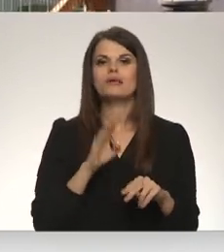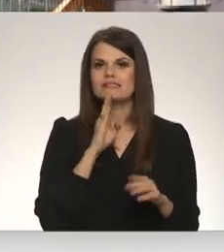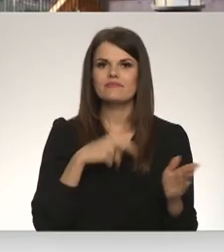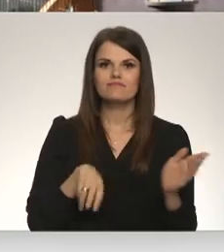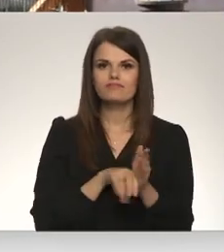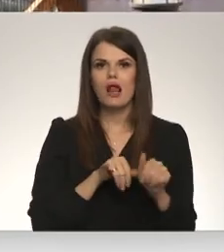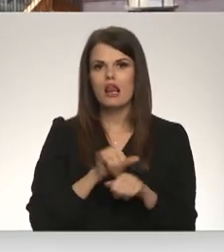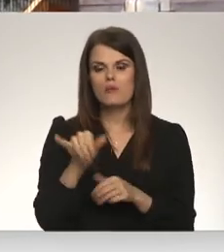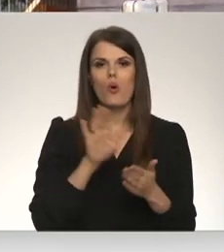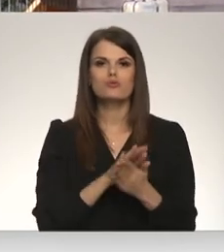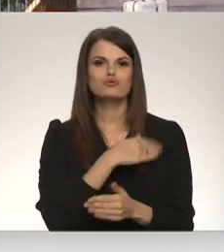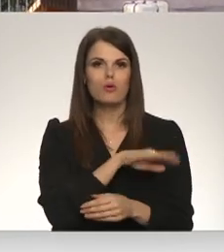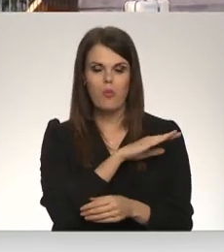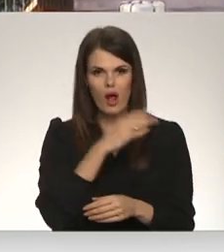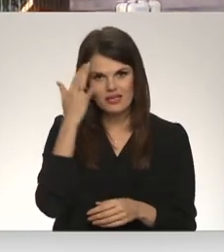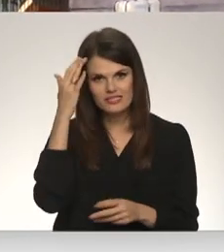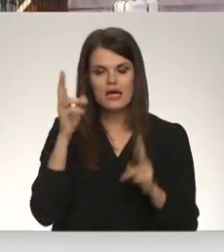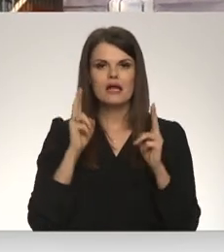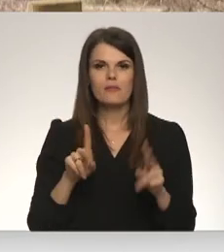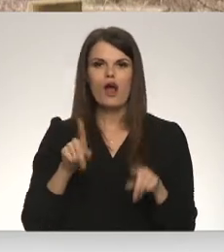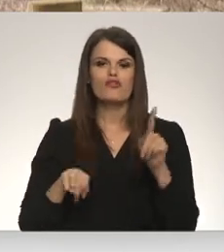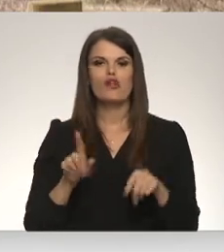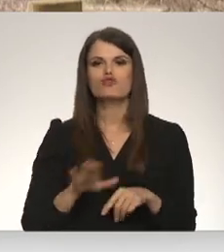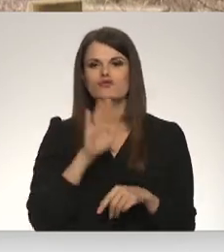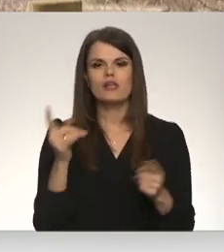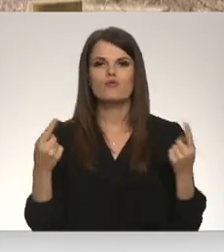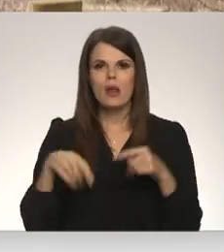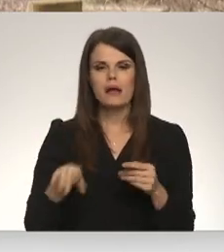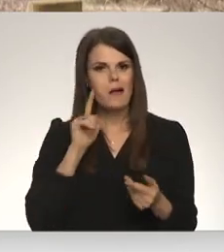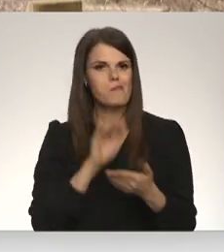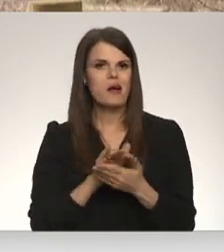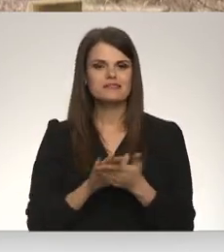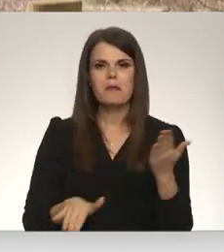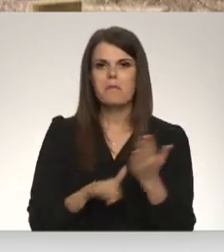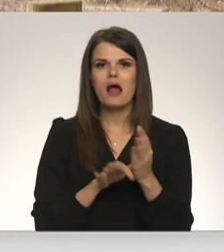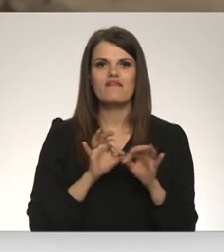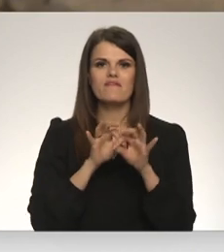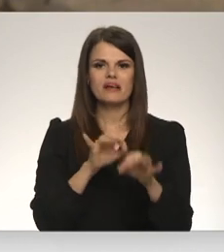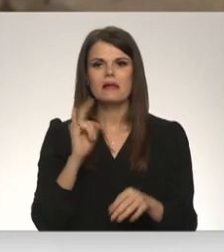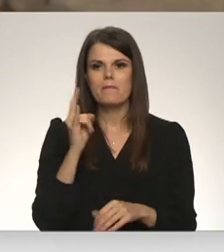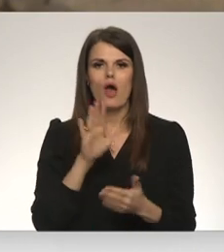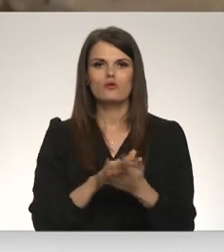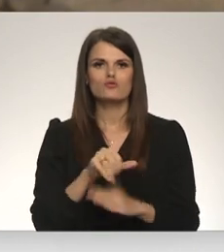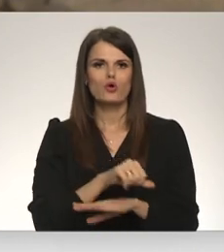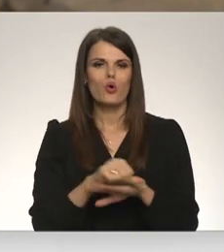cerībā, ka dažu dienu laikā paziņas no Dnipro palīdzēs bērnu aizvest līdz kādam no robežpunktiem.